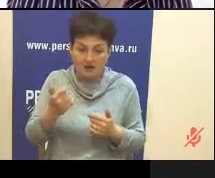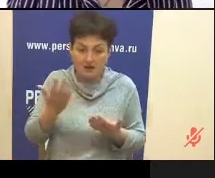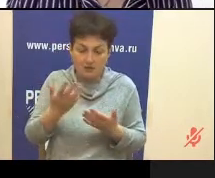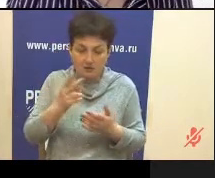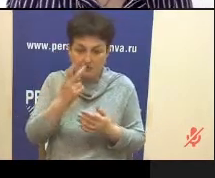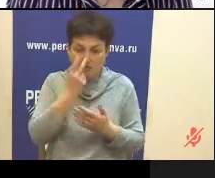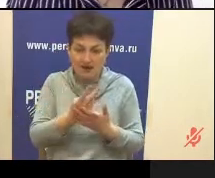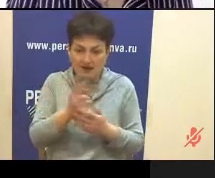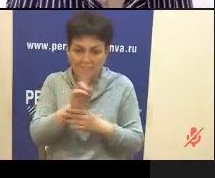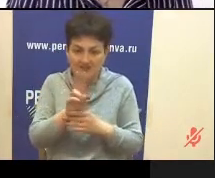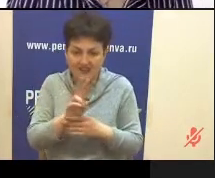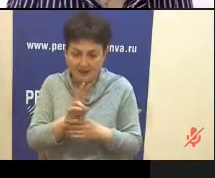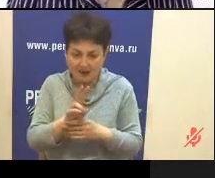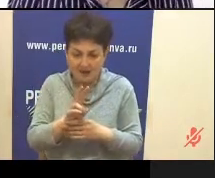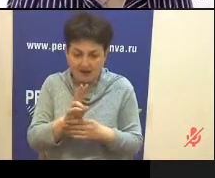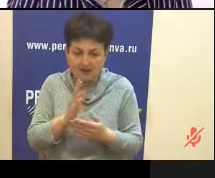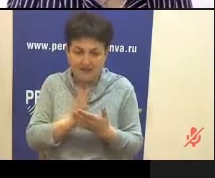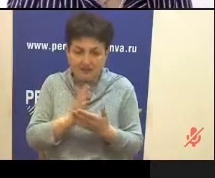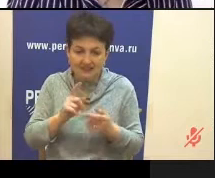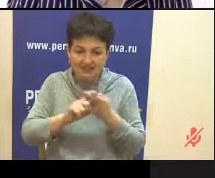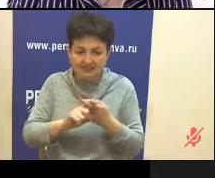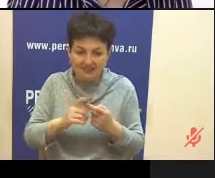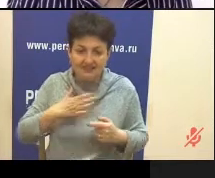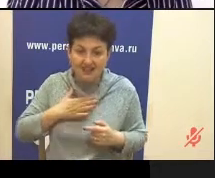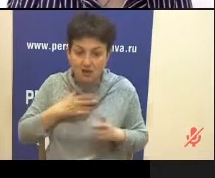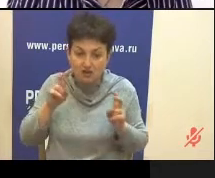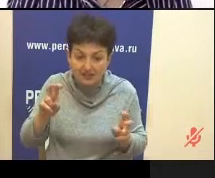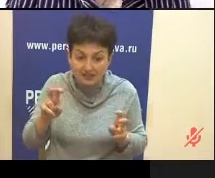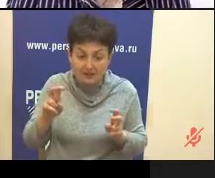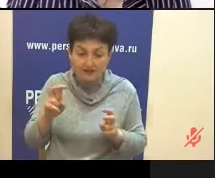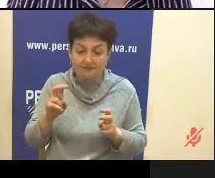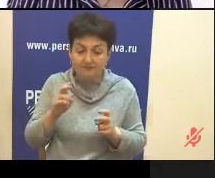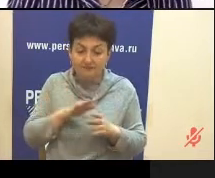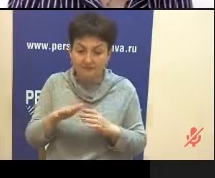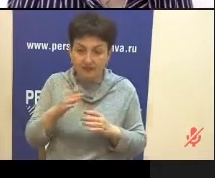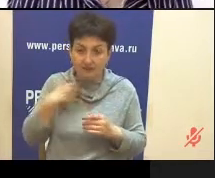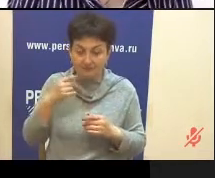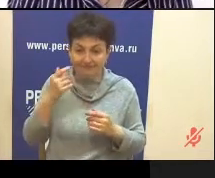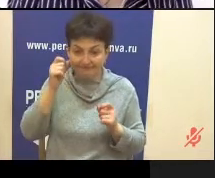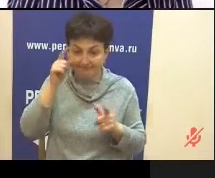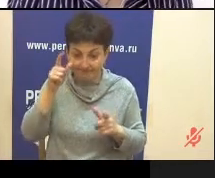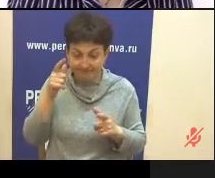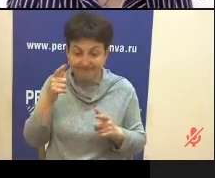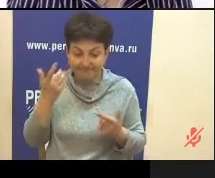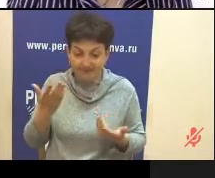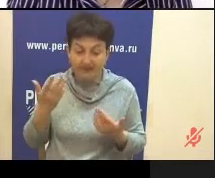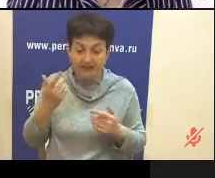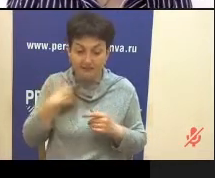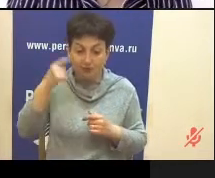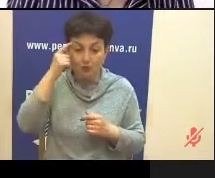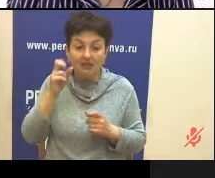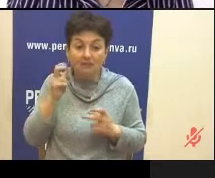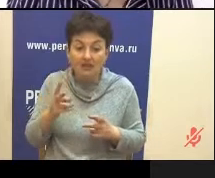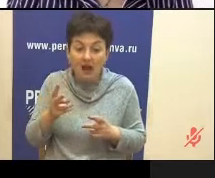показ фильма, непосредственно связанного с нашей тематикой, а мы его совершенно прошляпили, и вот думаем, как